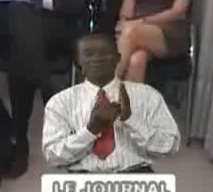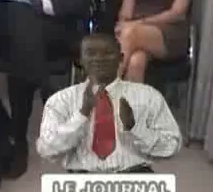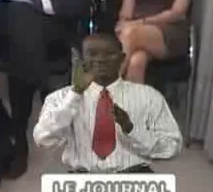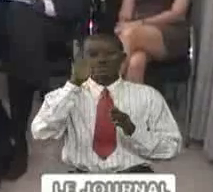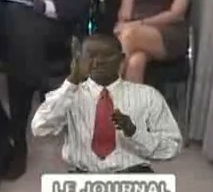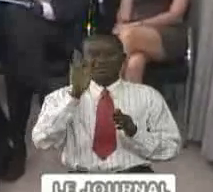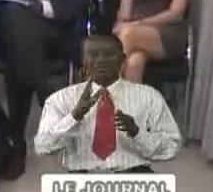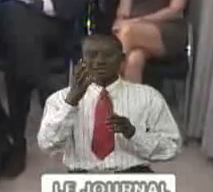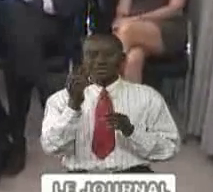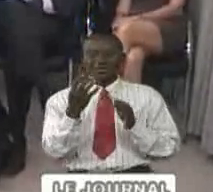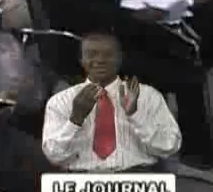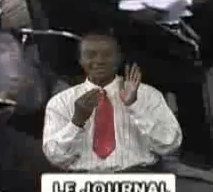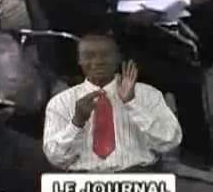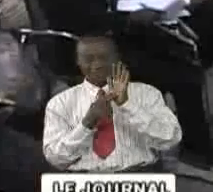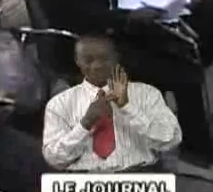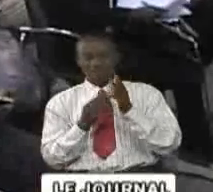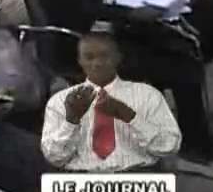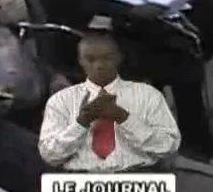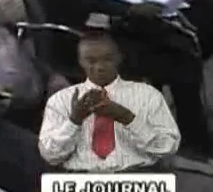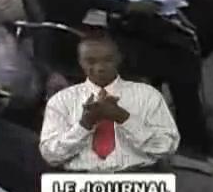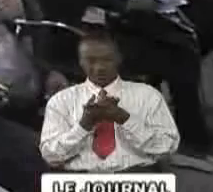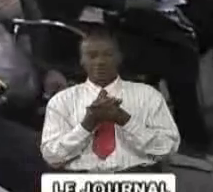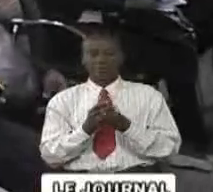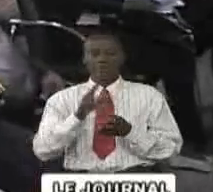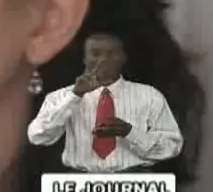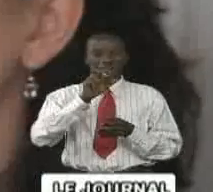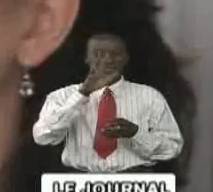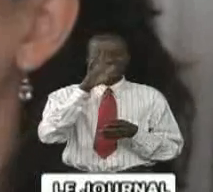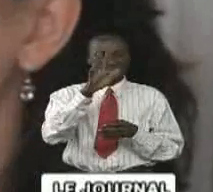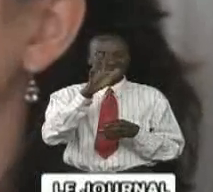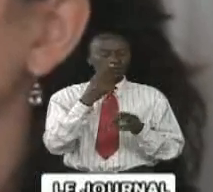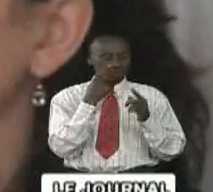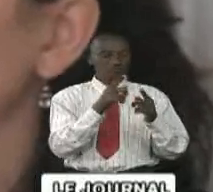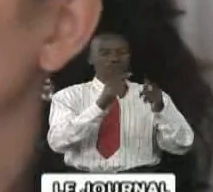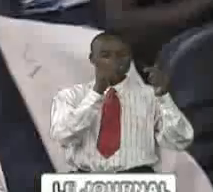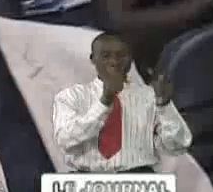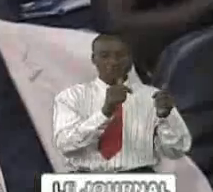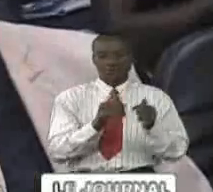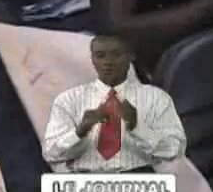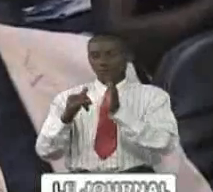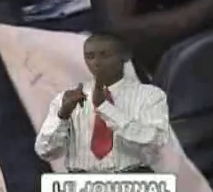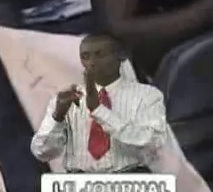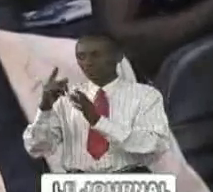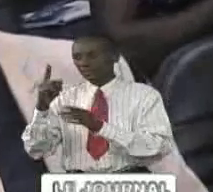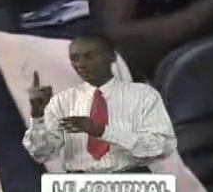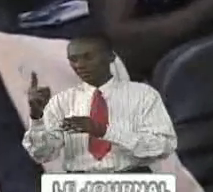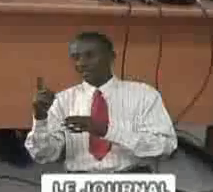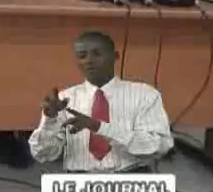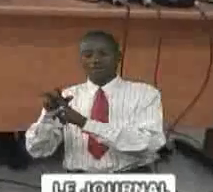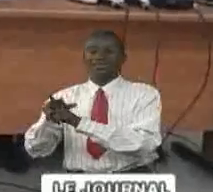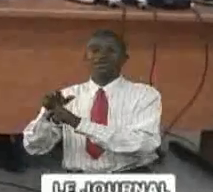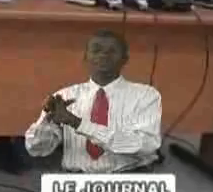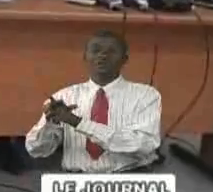reçus par les comités de suivi, seuls 35 ont été jugés conformes et 61 retenus sous réserve